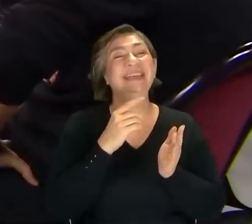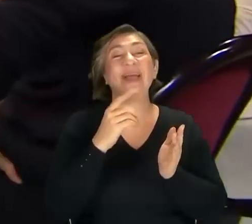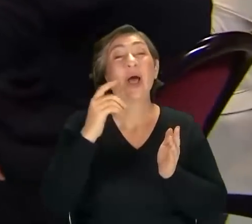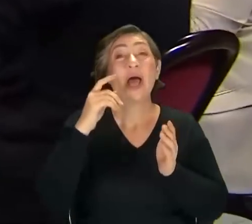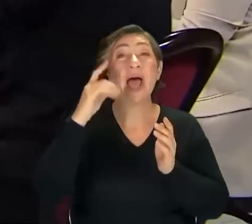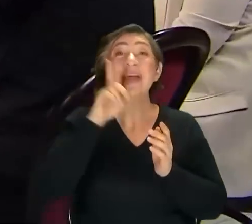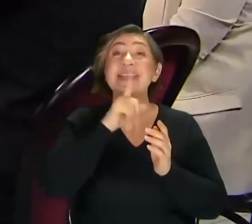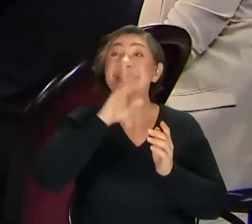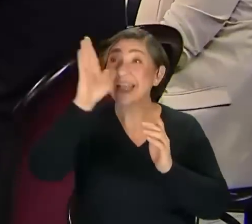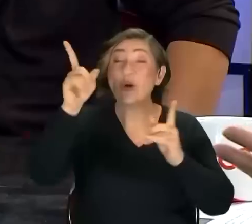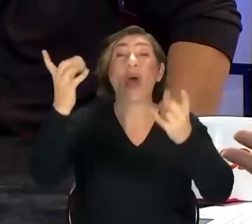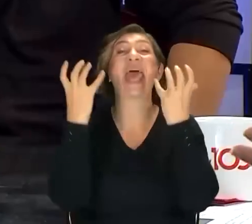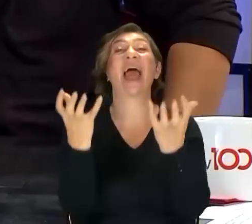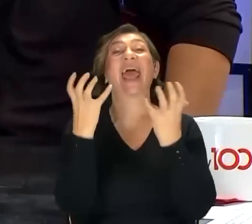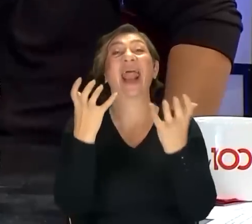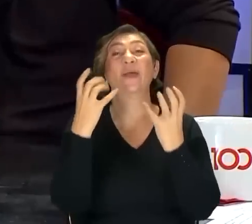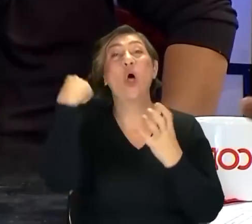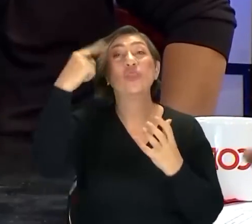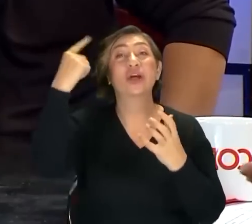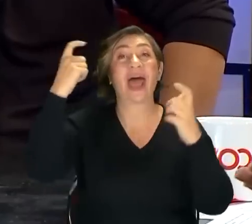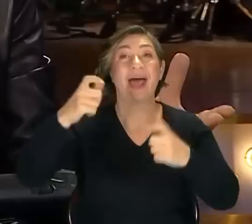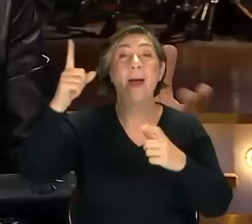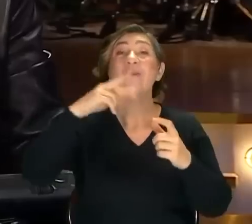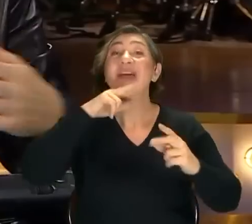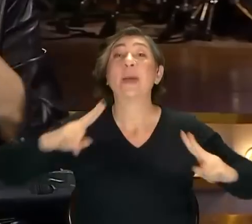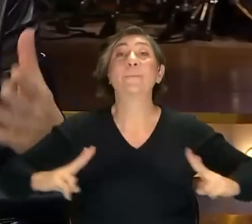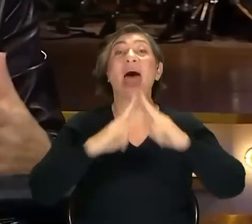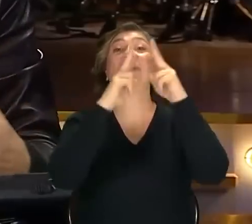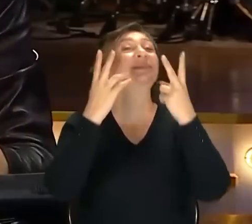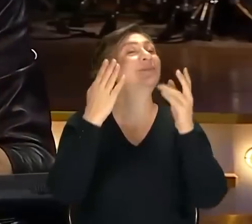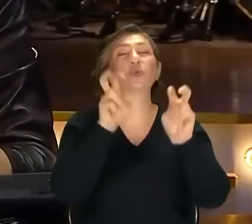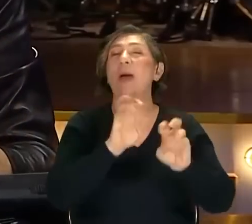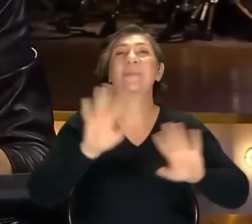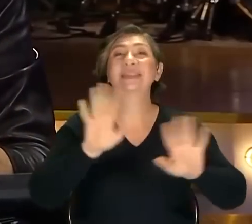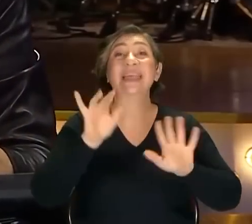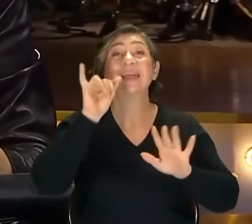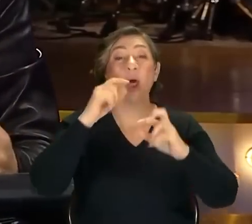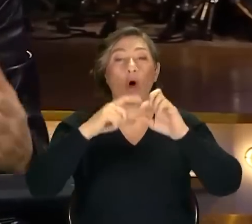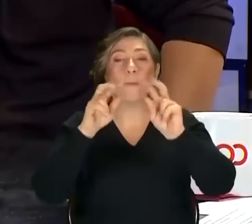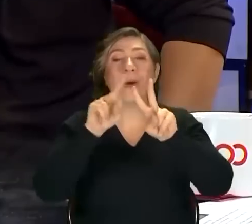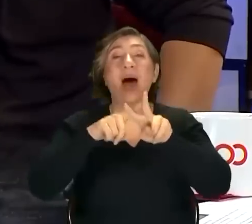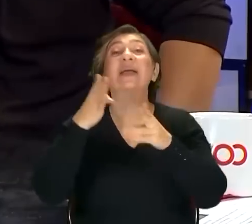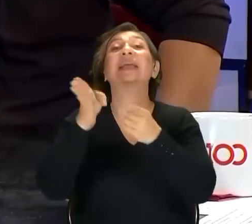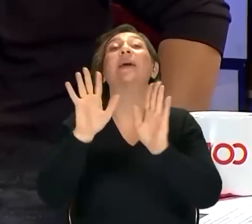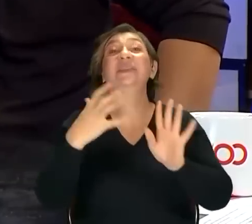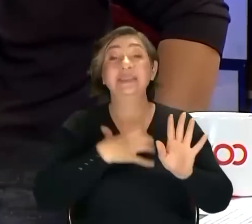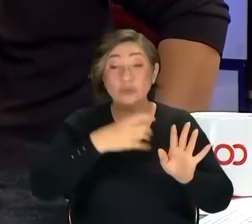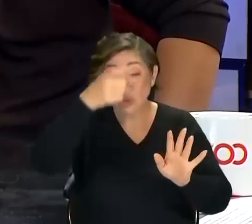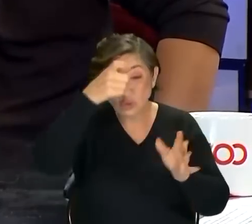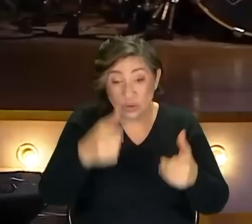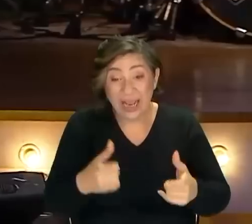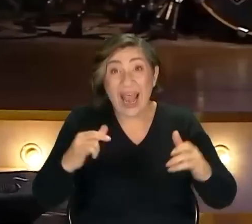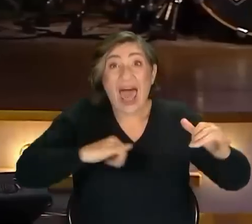Yani Londra'yı yakar yani. Mesela Paris'te oturamaz ya da Roma'da falan oturamaz yani. Kendi